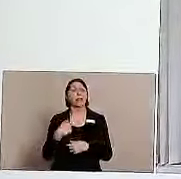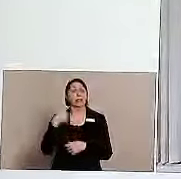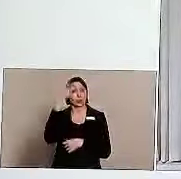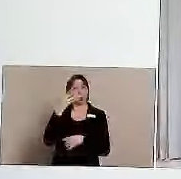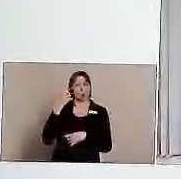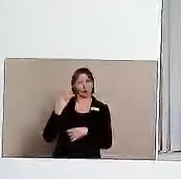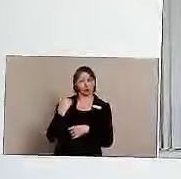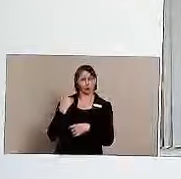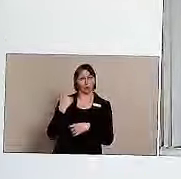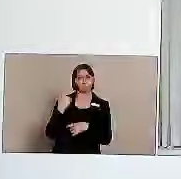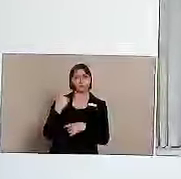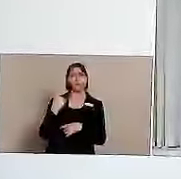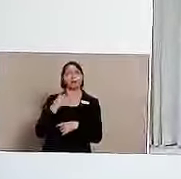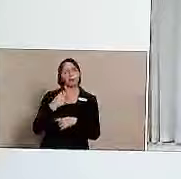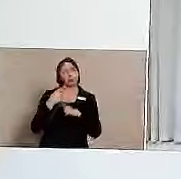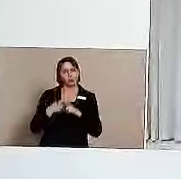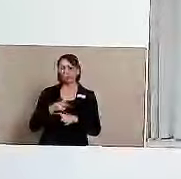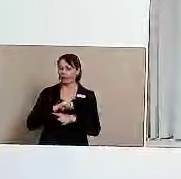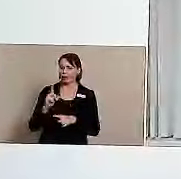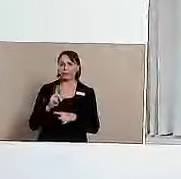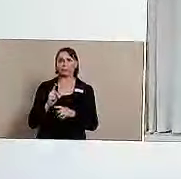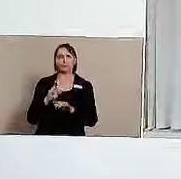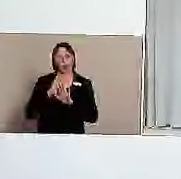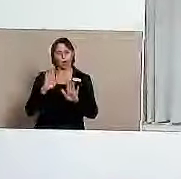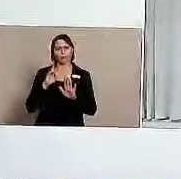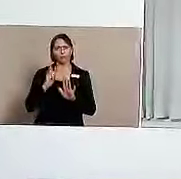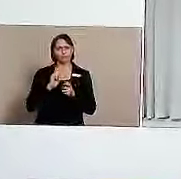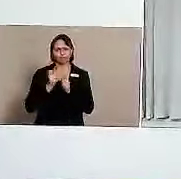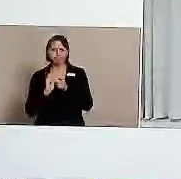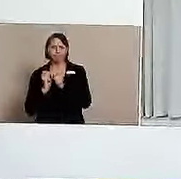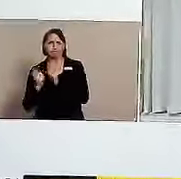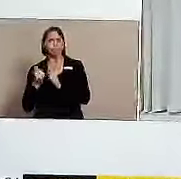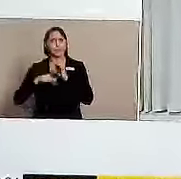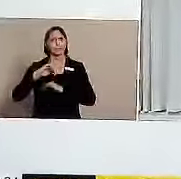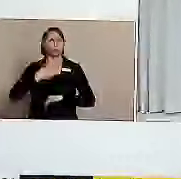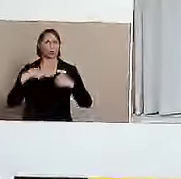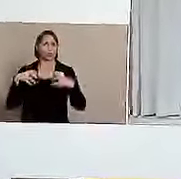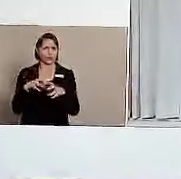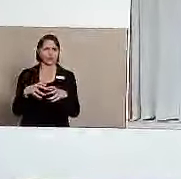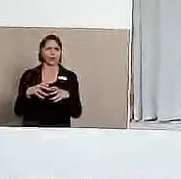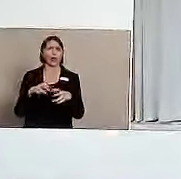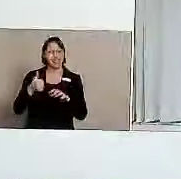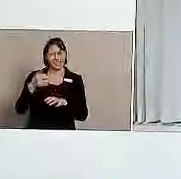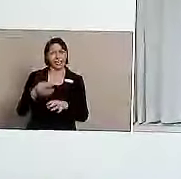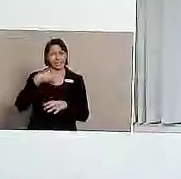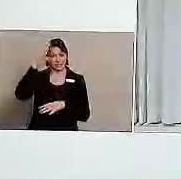tiden skal være klar til at tilpasse. Vi ved en ting, der er med sikkerhed, og det er, at danskernes adfærd er